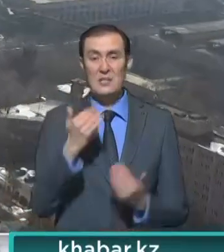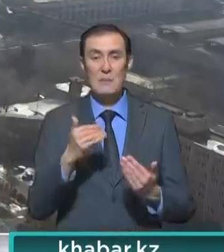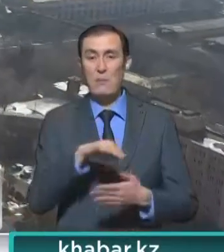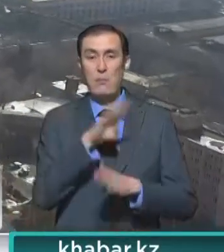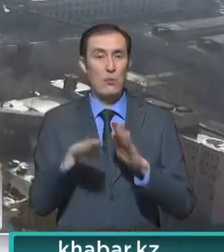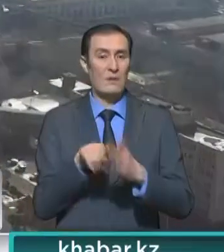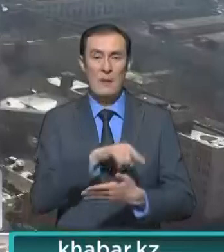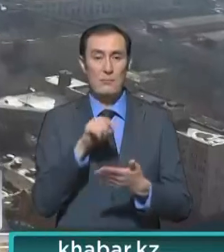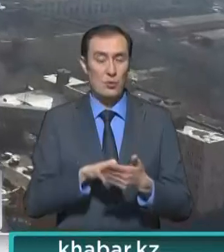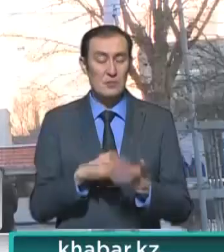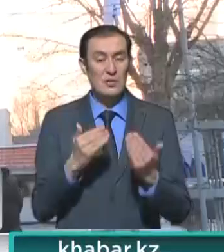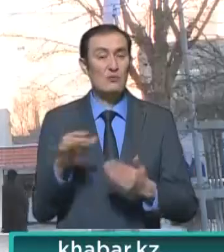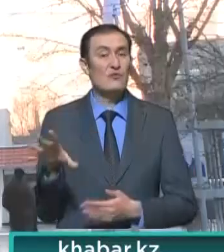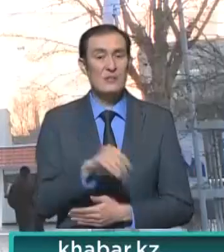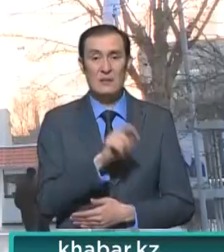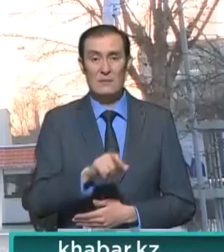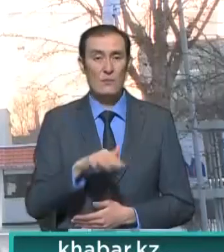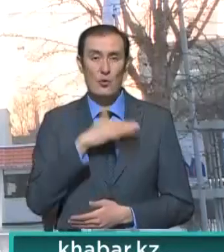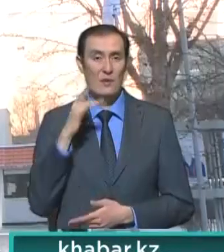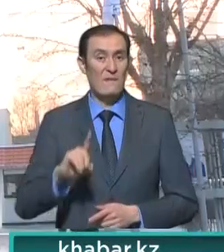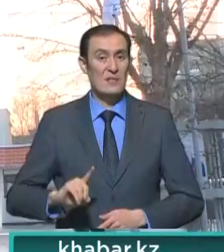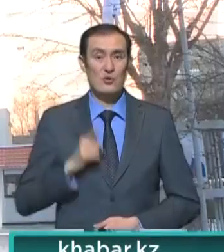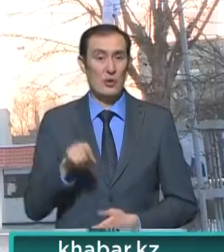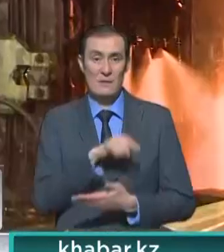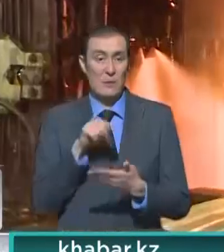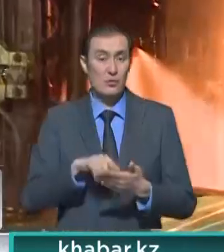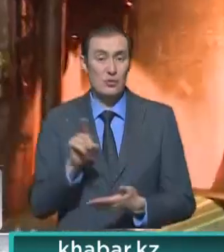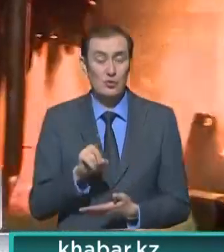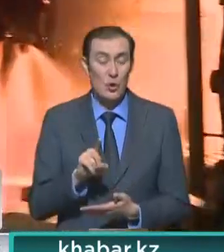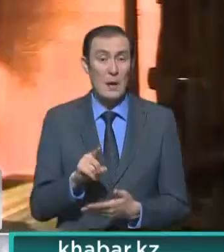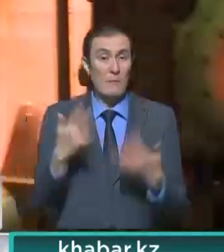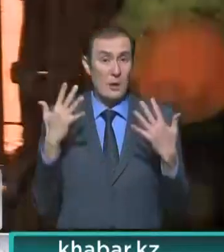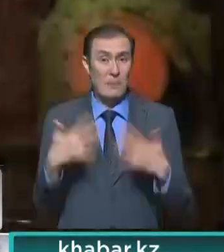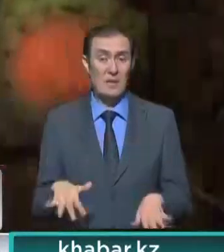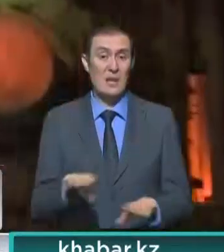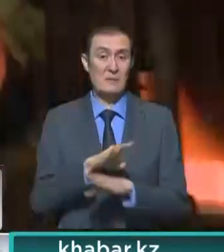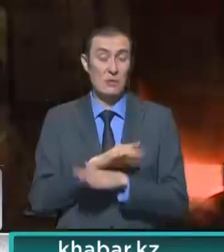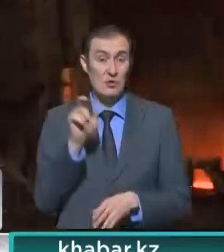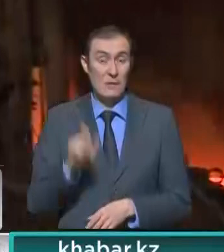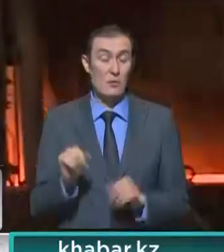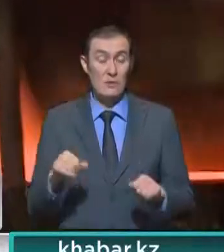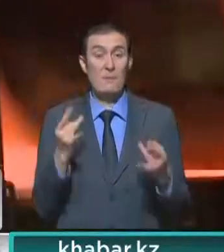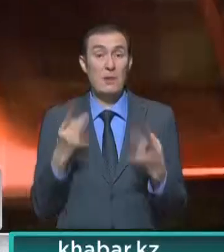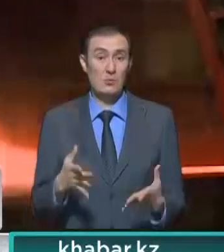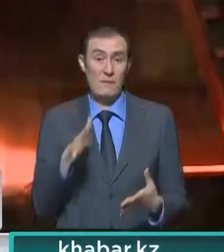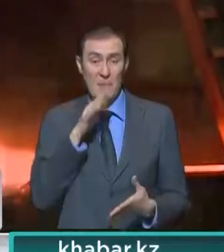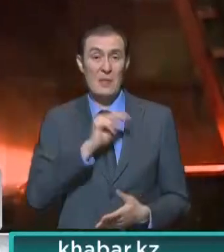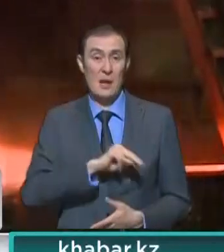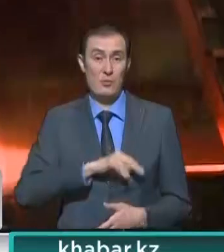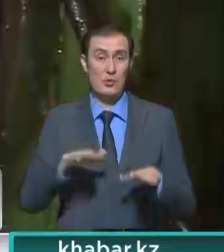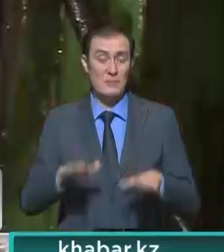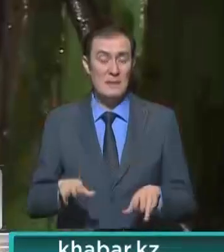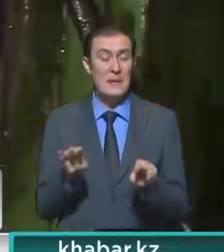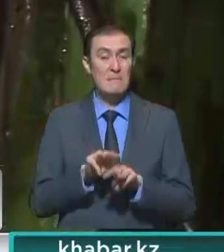Каирбека Ускенбаева, у всех казахстанцев вызывает возмущение, что лишиться вот так жизни можно просто в мирное время на рабочем месте.